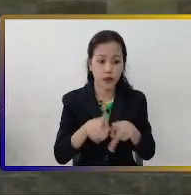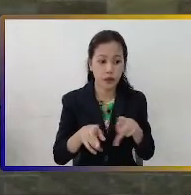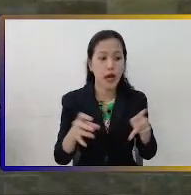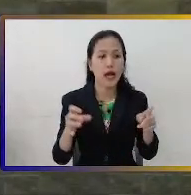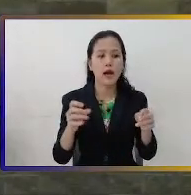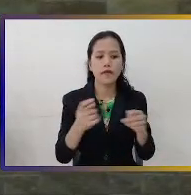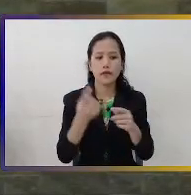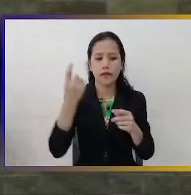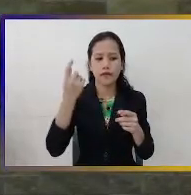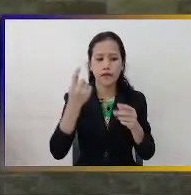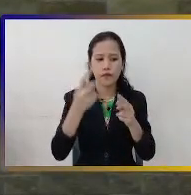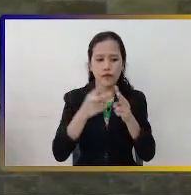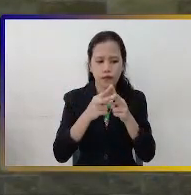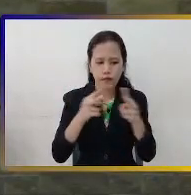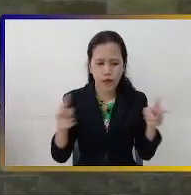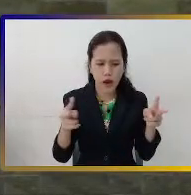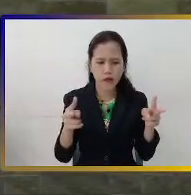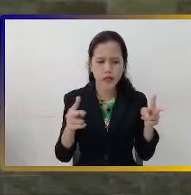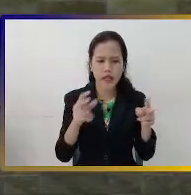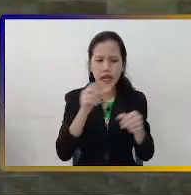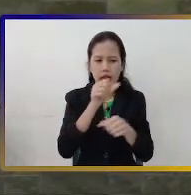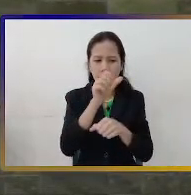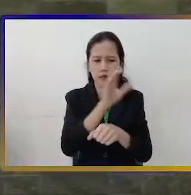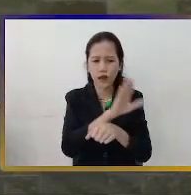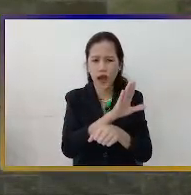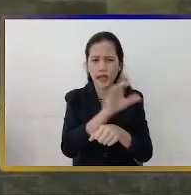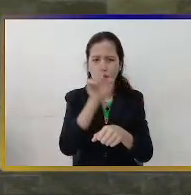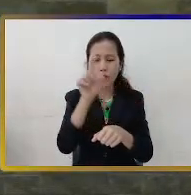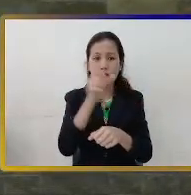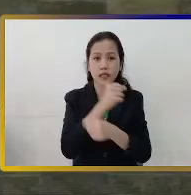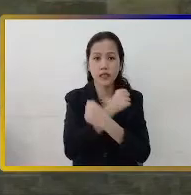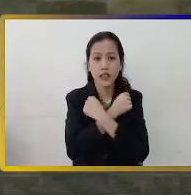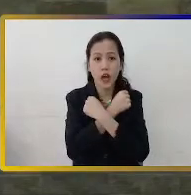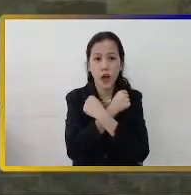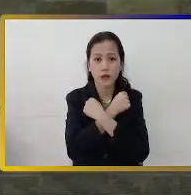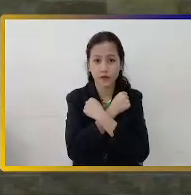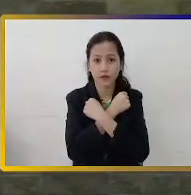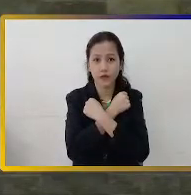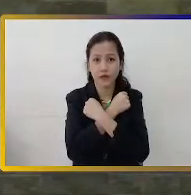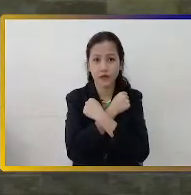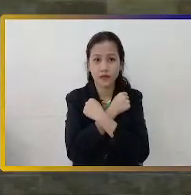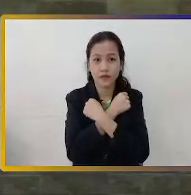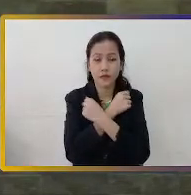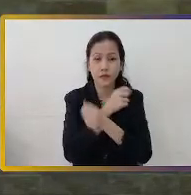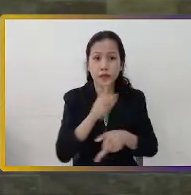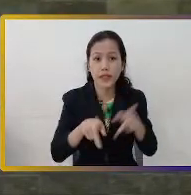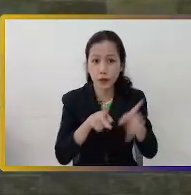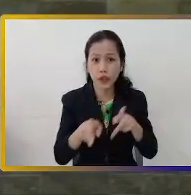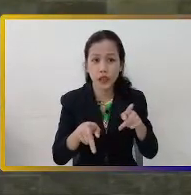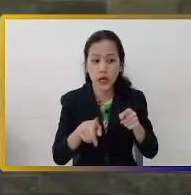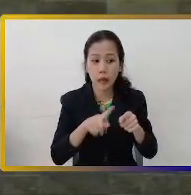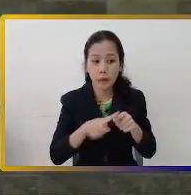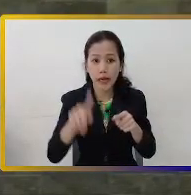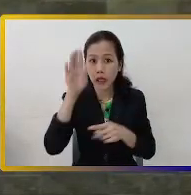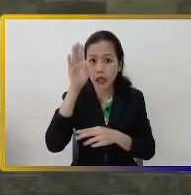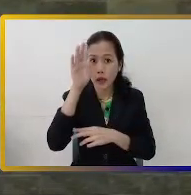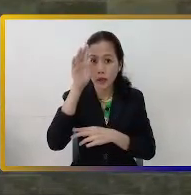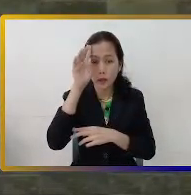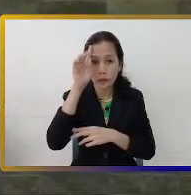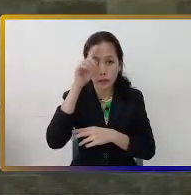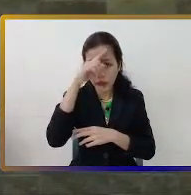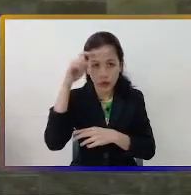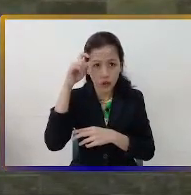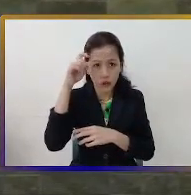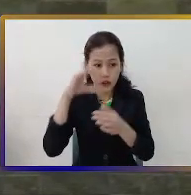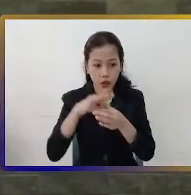pinaka-advice sa kanila is mahalin mo ang iyong kapwa. Alright? Pero dito po, dahil po sa kasalanan, dahil po dito po sa lust na meron